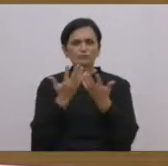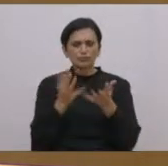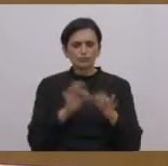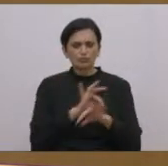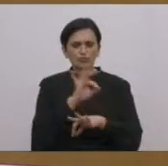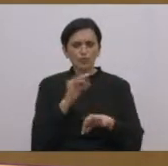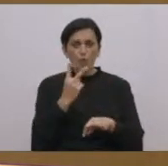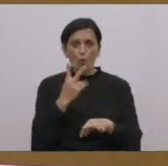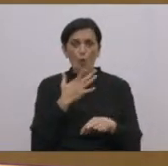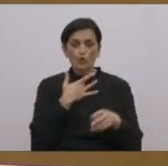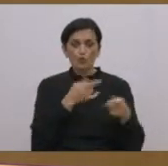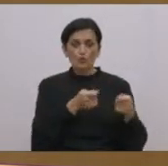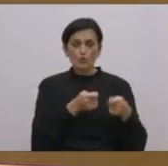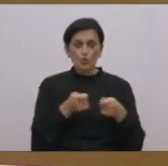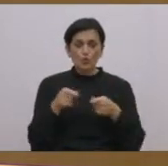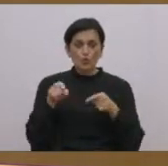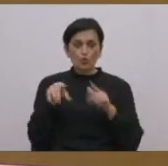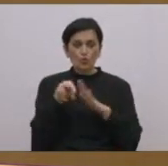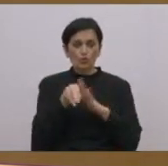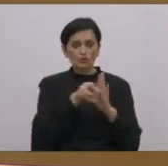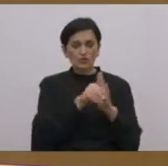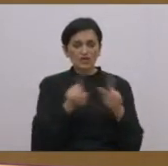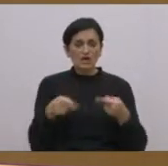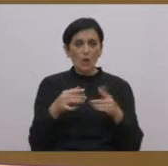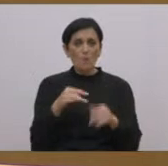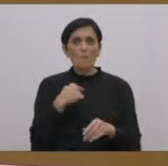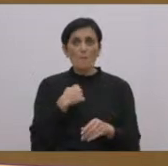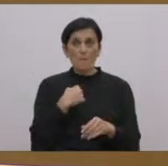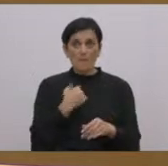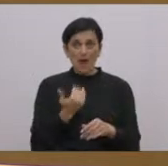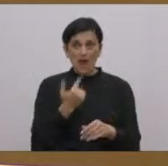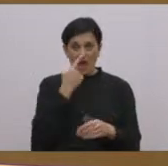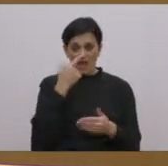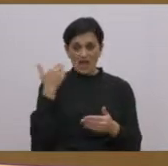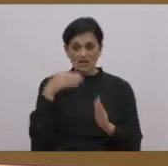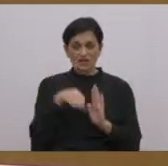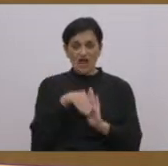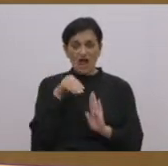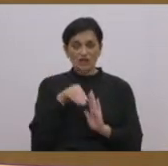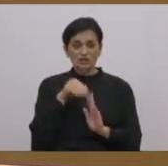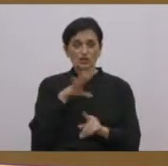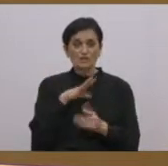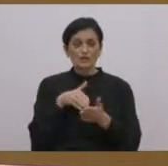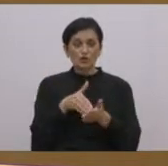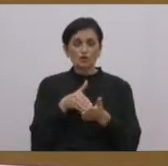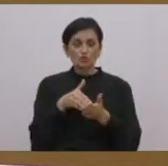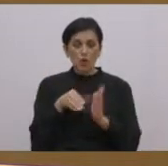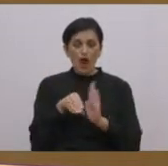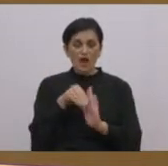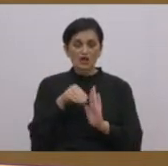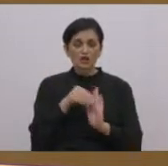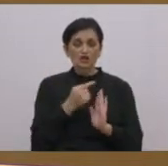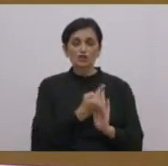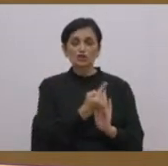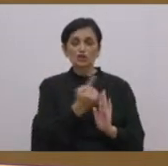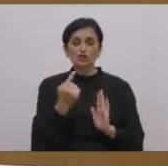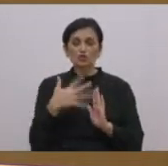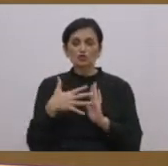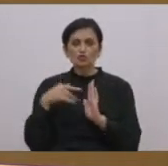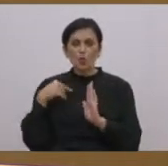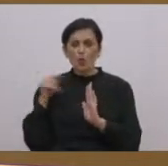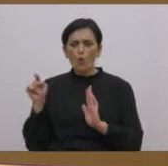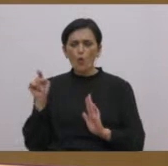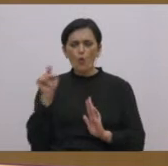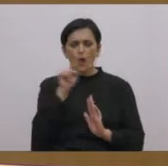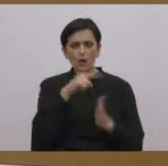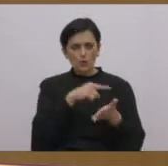ამ ორ მუნიციპალიტეტში განხორციელდა, მე ძალიან ახლახანს ჰქონდა არჩევნები, მოგესწონება ჩვალედური არჩევნები და თითოეული სოფელი მოვიარე.